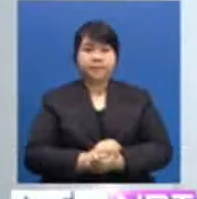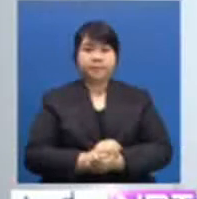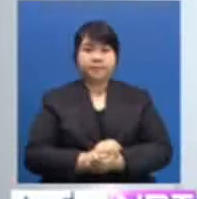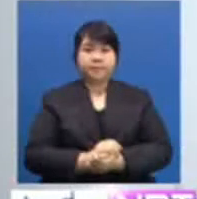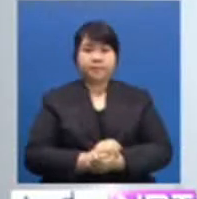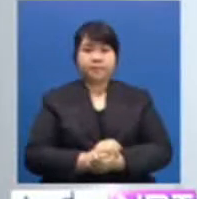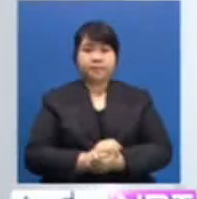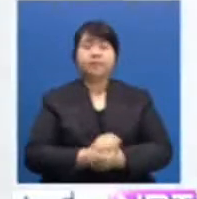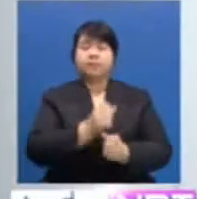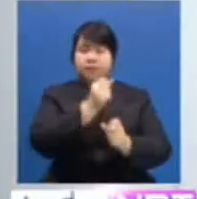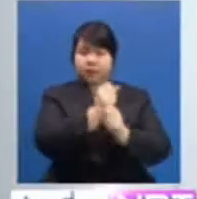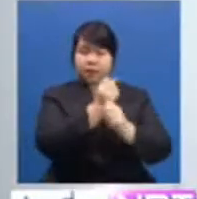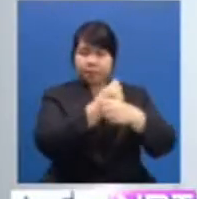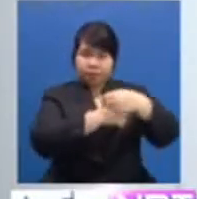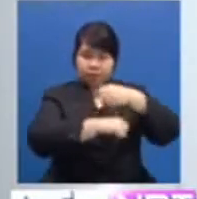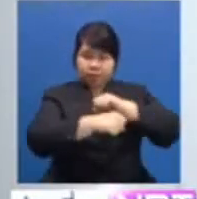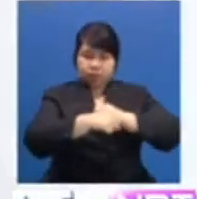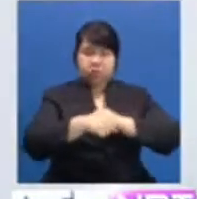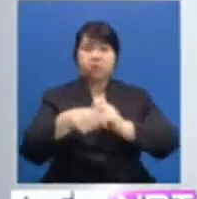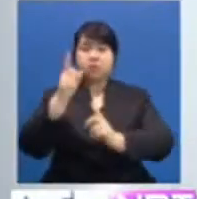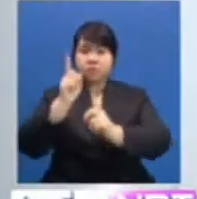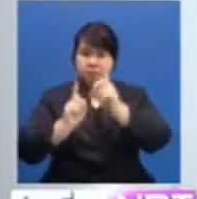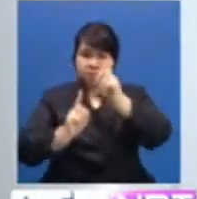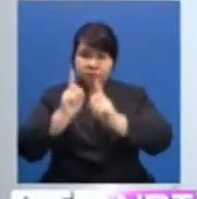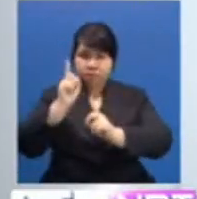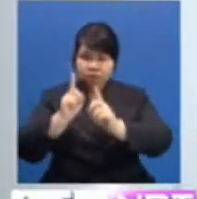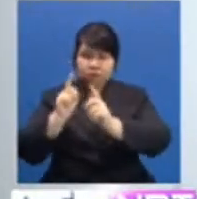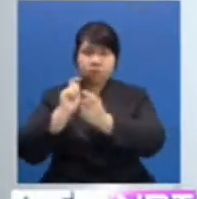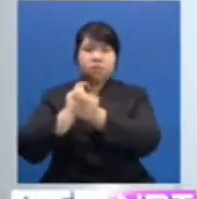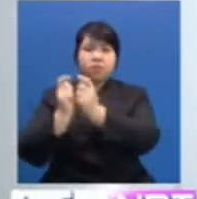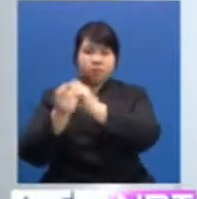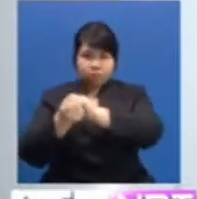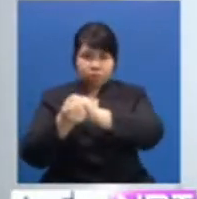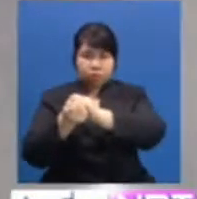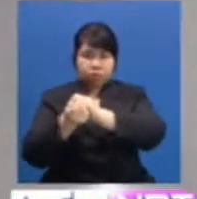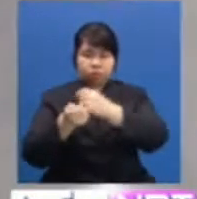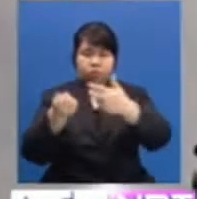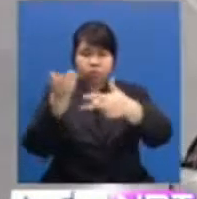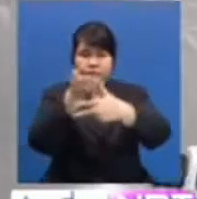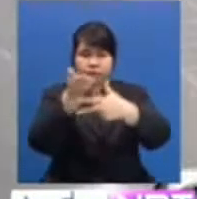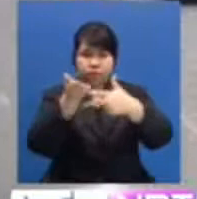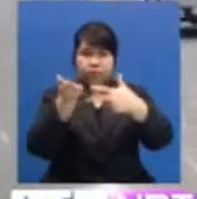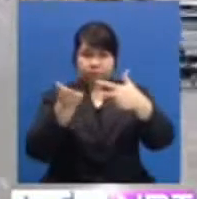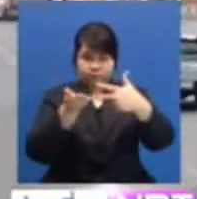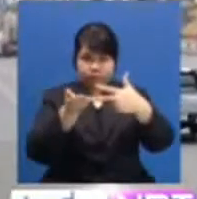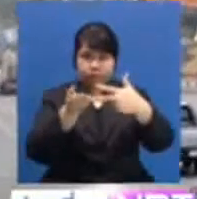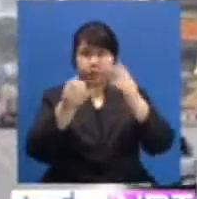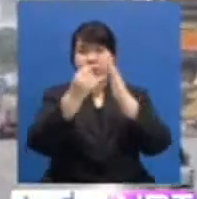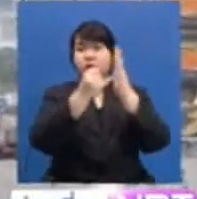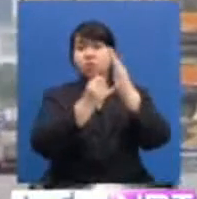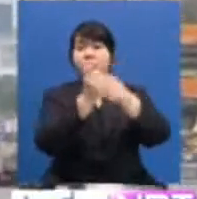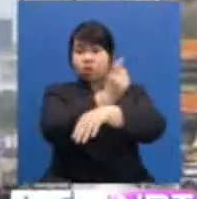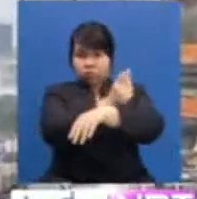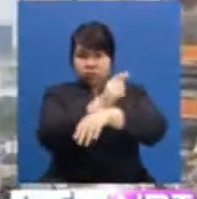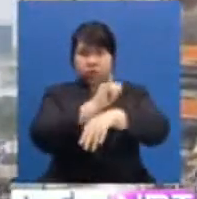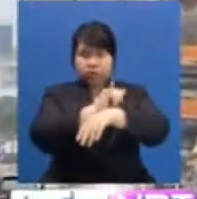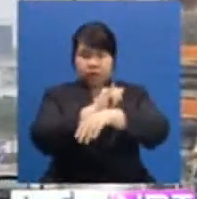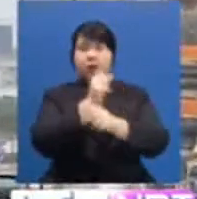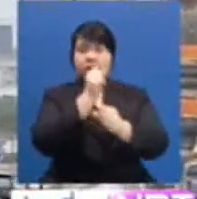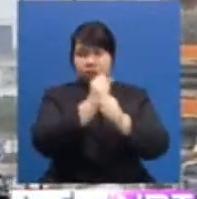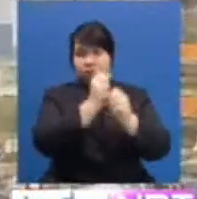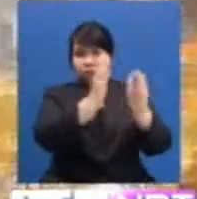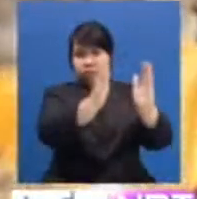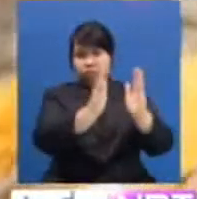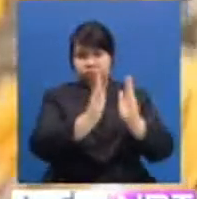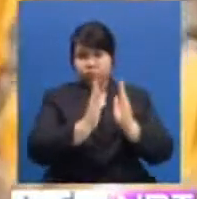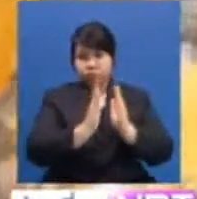เน้นการปฏิบัติประเมินตนเองและปรับปรุงเป็น3ขั้นตอนที่จังหวัดพระนครศรีอยุธยานำมาเป็นหลักใน